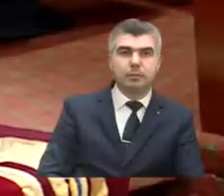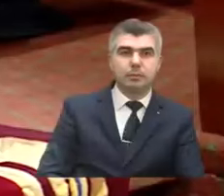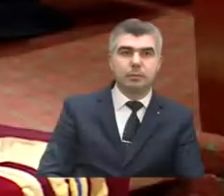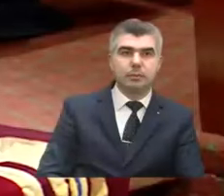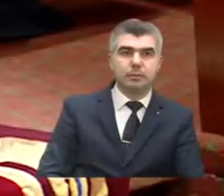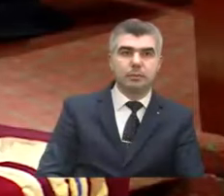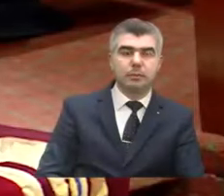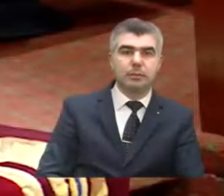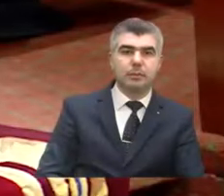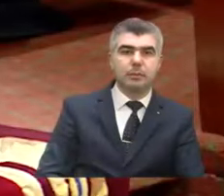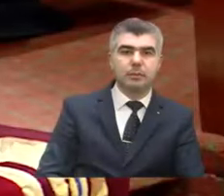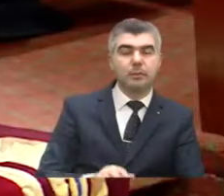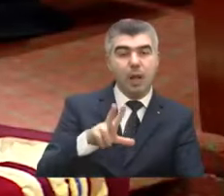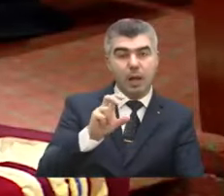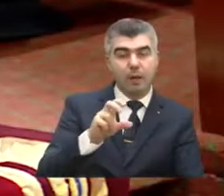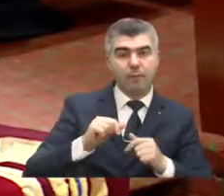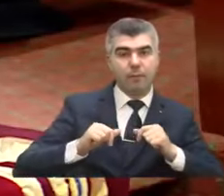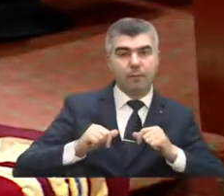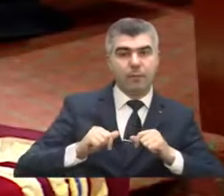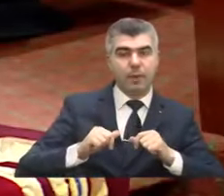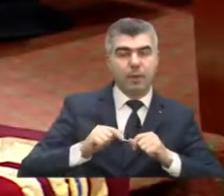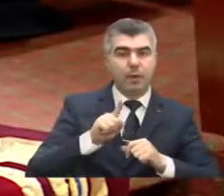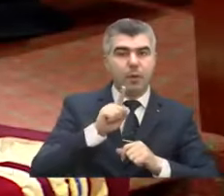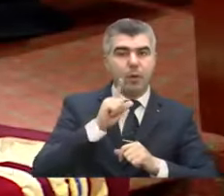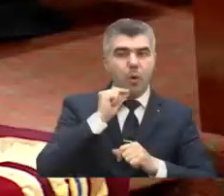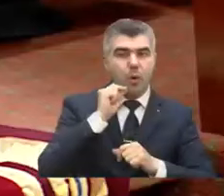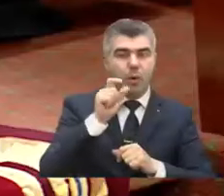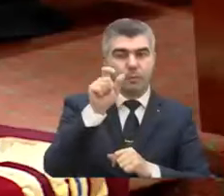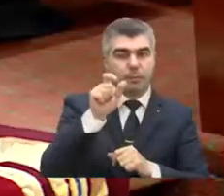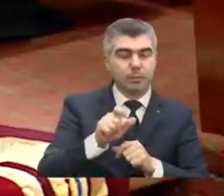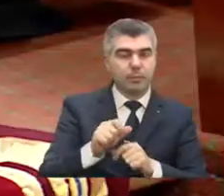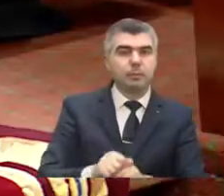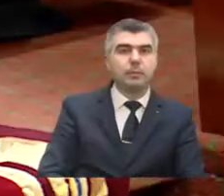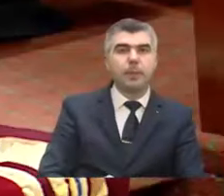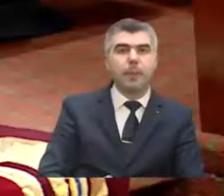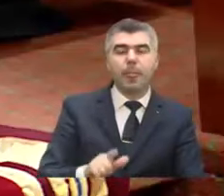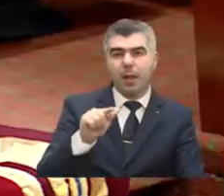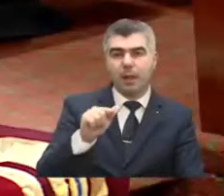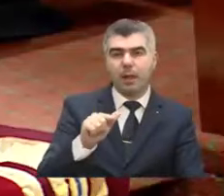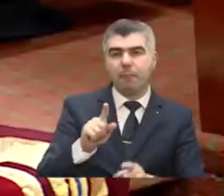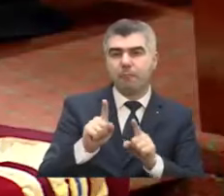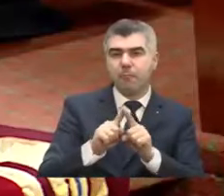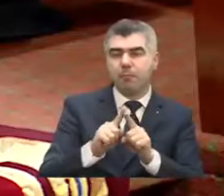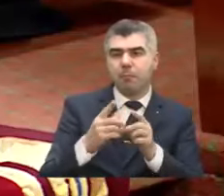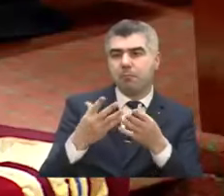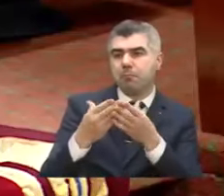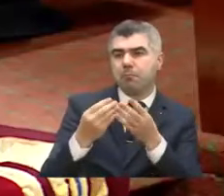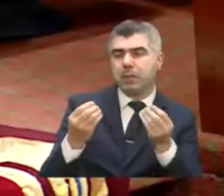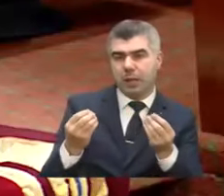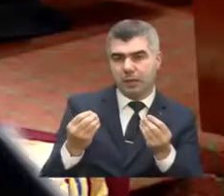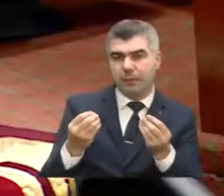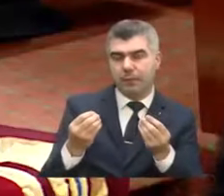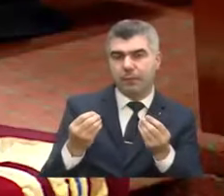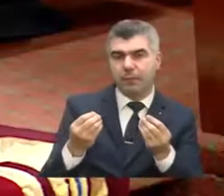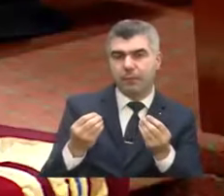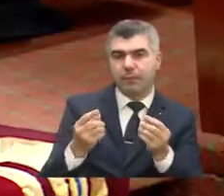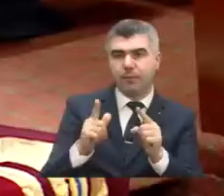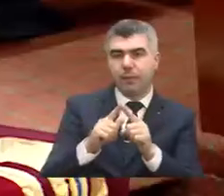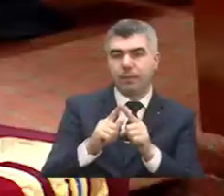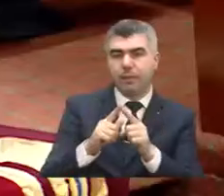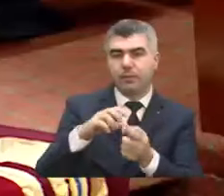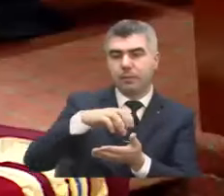كما تعلمون السيد النائب المحترم، تمت هناك عدد من المتداخلين فيما يخص النقل